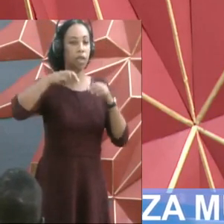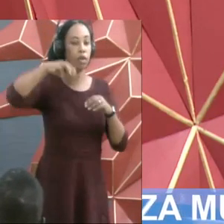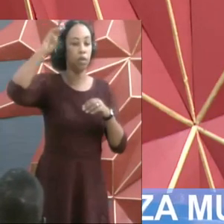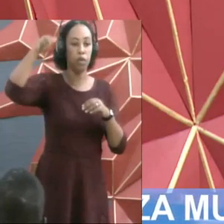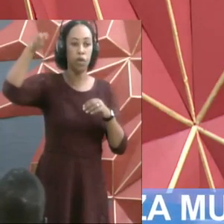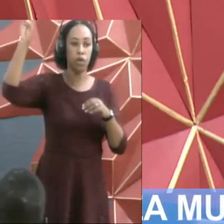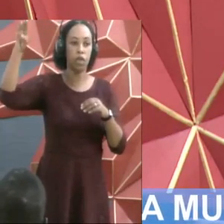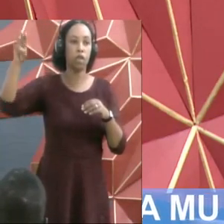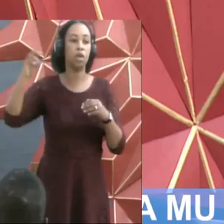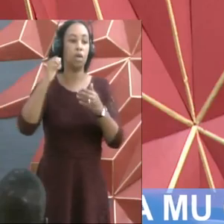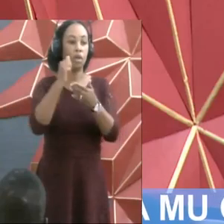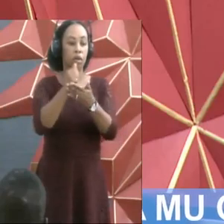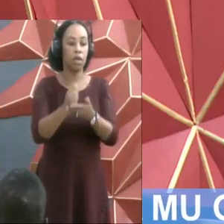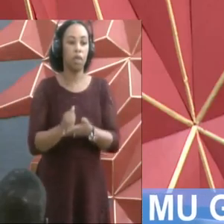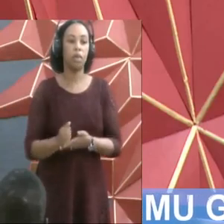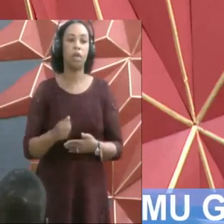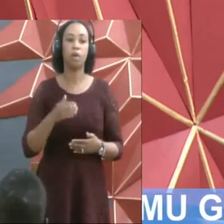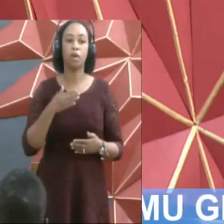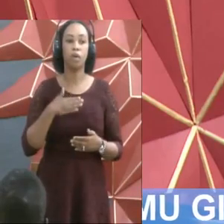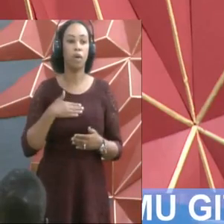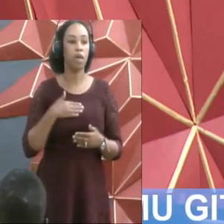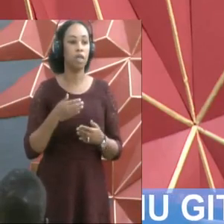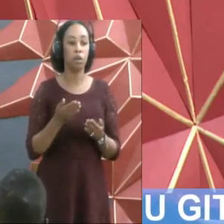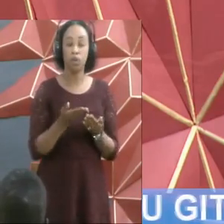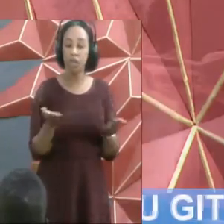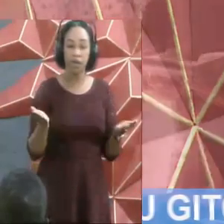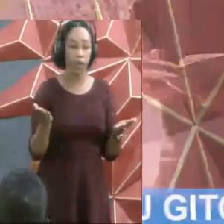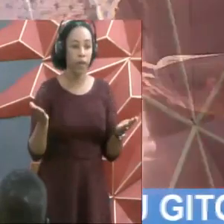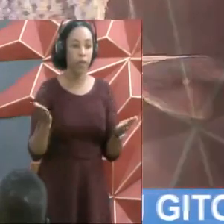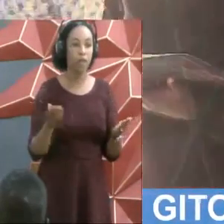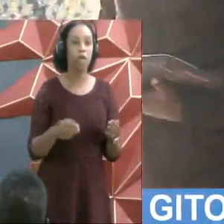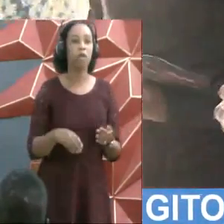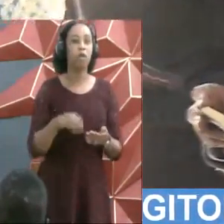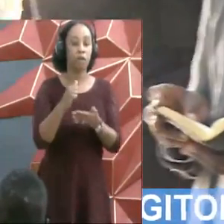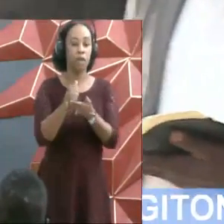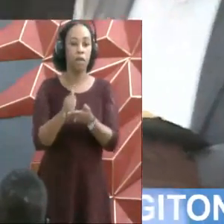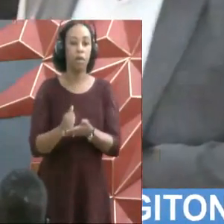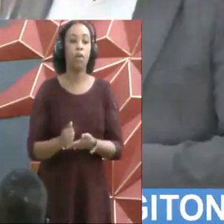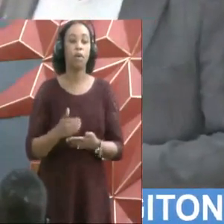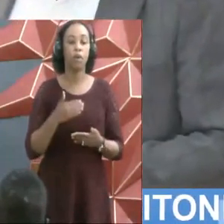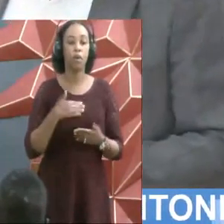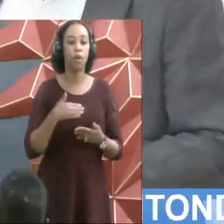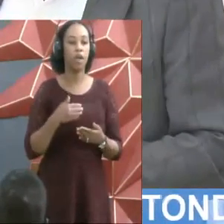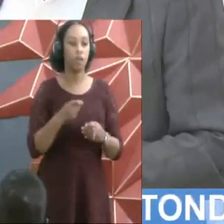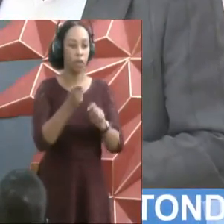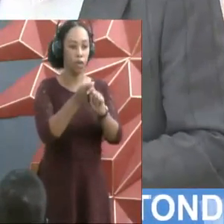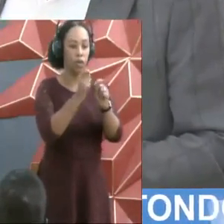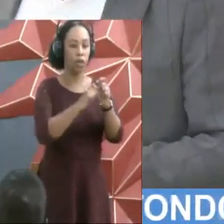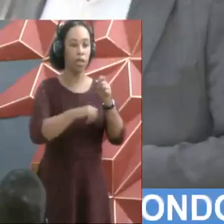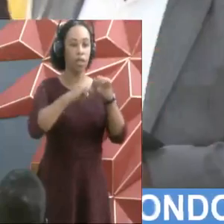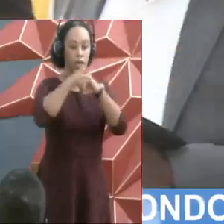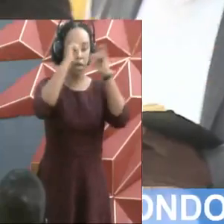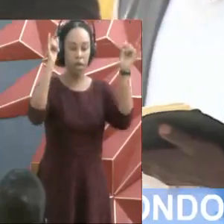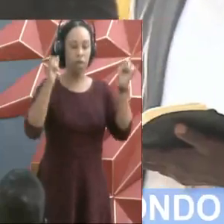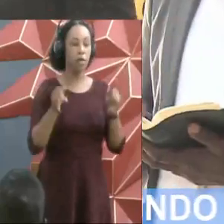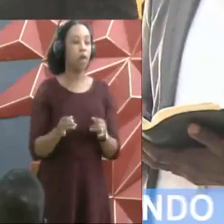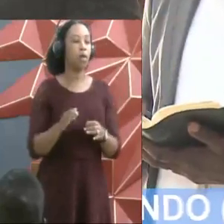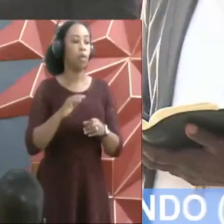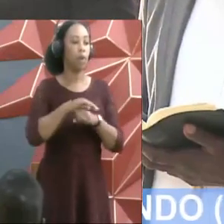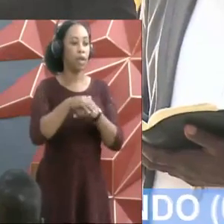misozi gutabarwa kwanjye kuzava he gutabarwa kwanjye kuva ku Uwiteka waremye ijuru